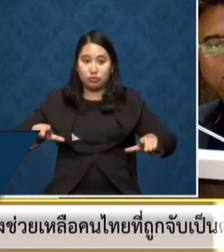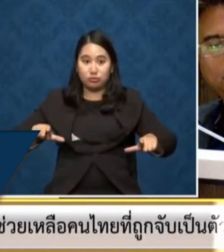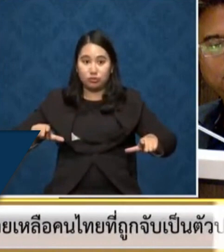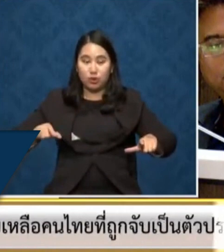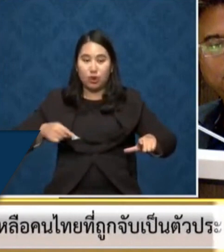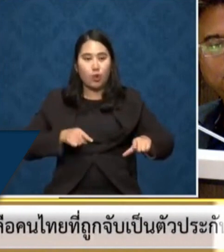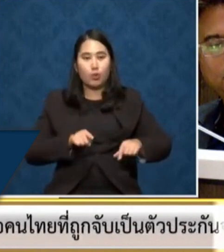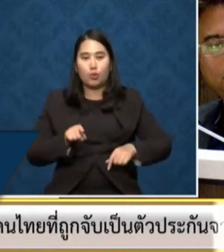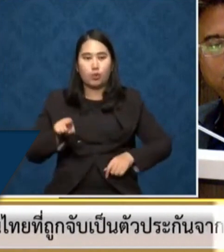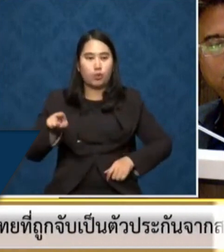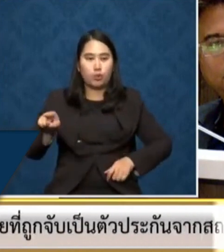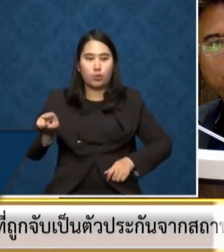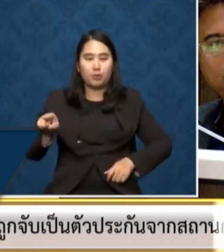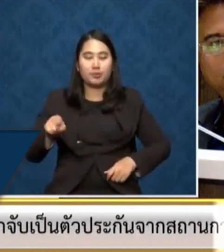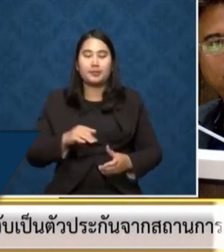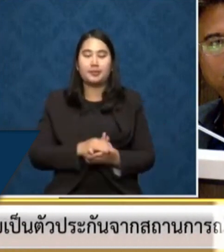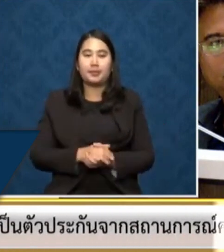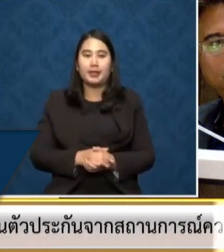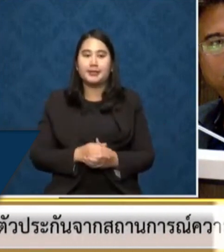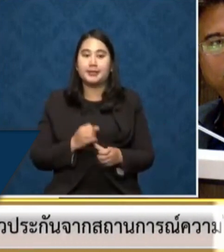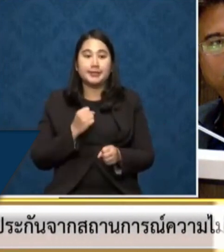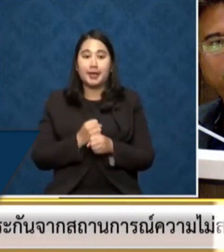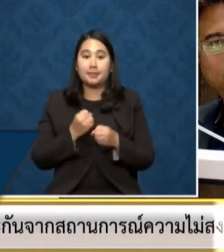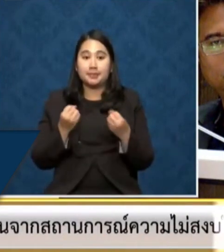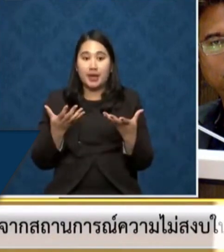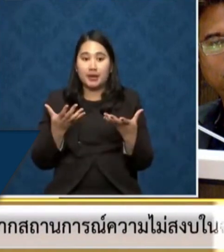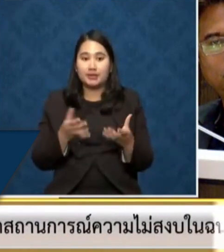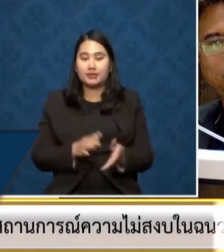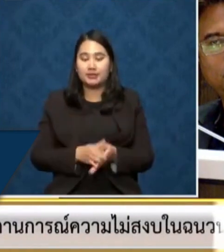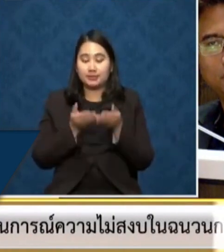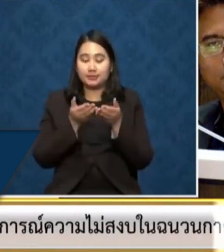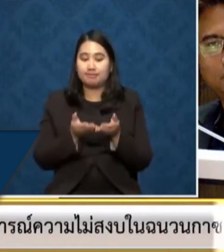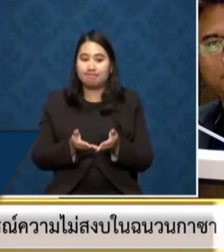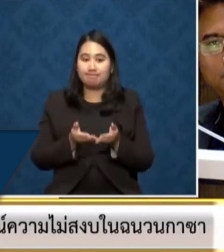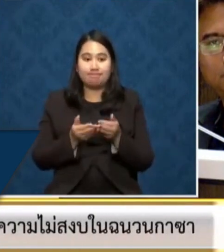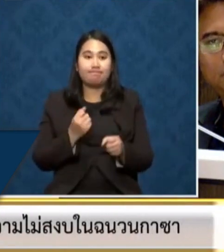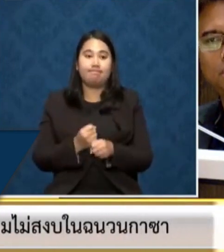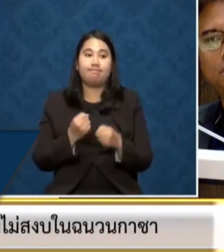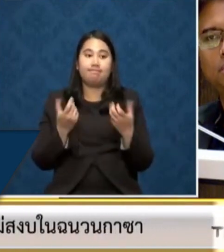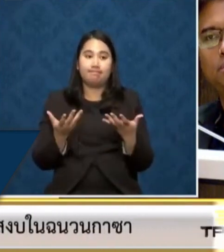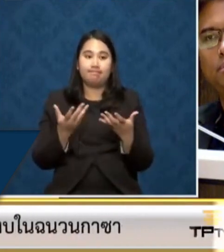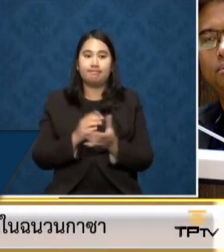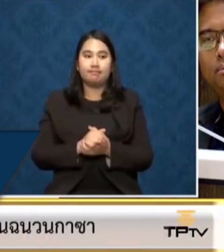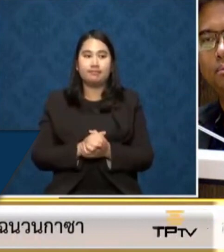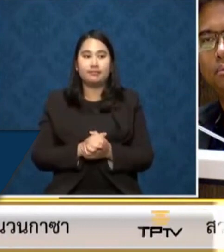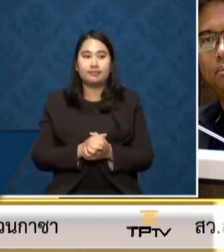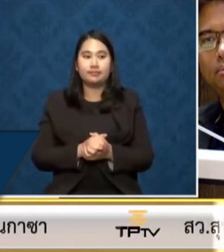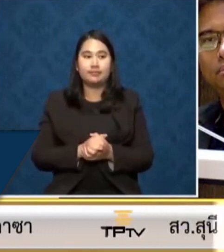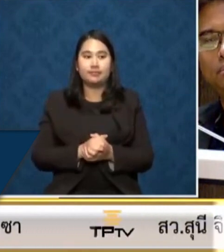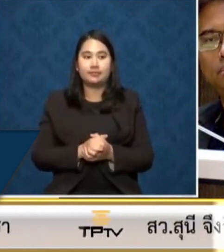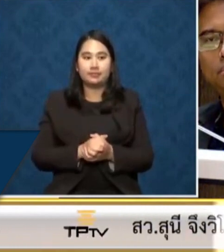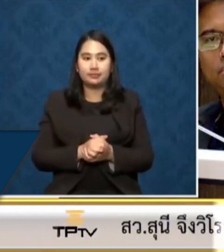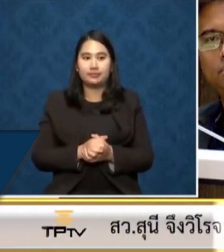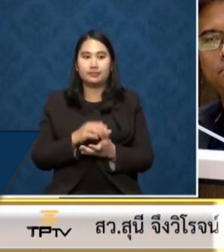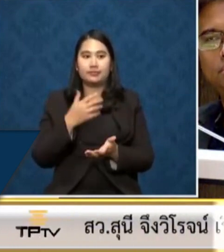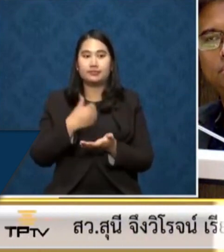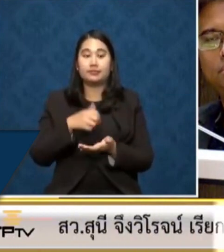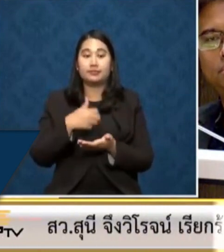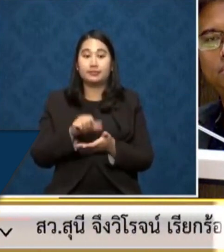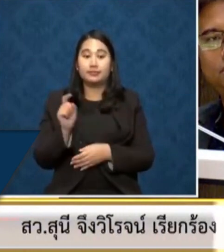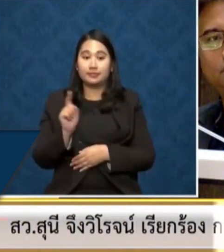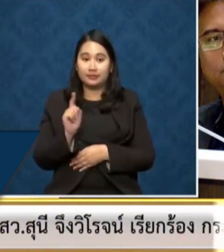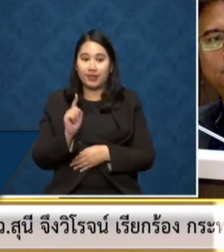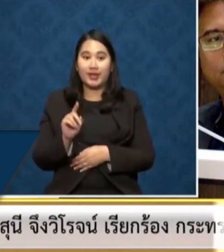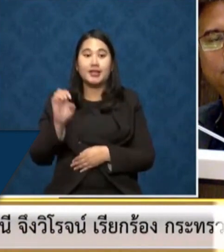ทะเลไกลออกไปแล้วอย่างนี้ประมงไทยจะอยู่กันอย่างไรคะมิหน่ำซ้ำนะคะเหตุการณ์ที่